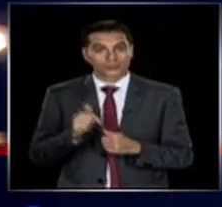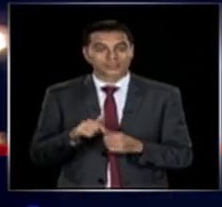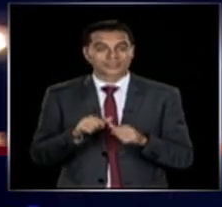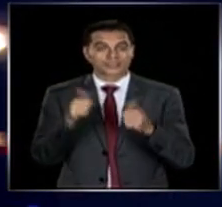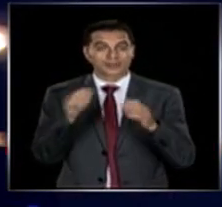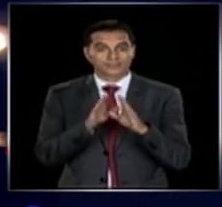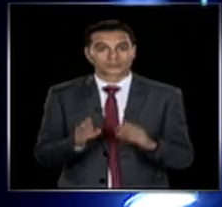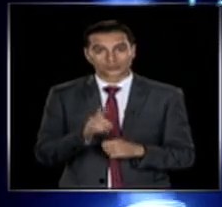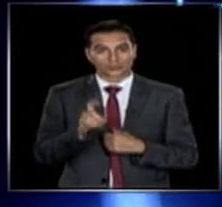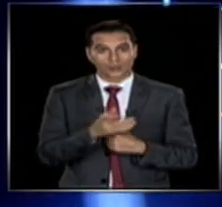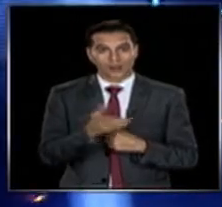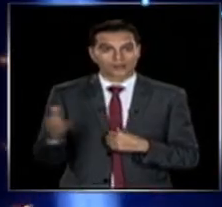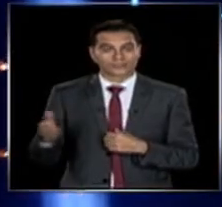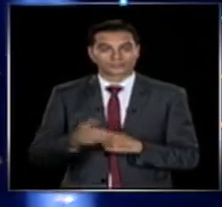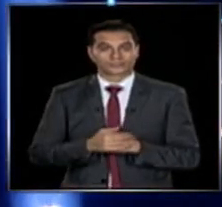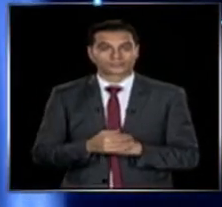ومسرح، والسؤال هو